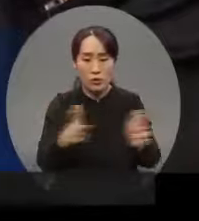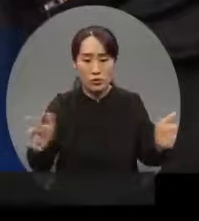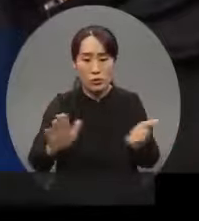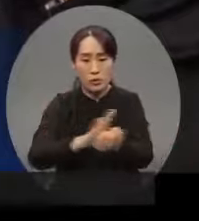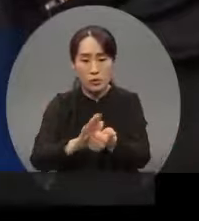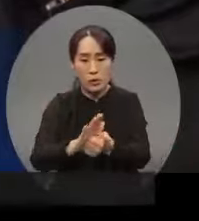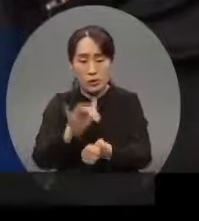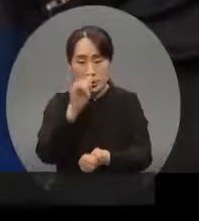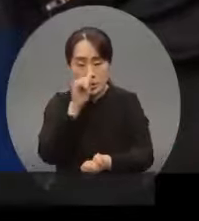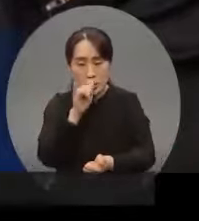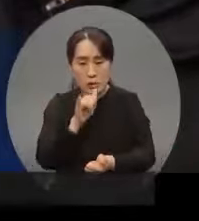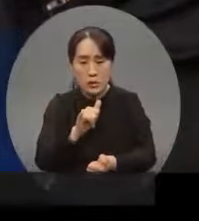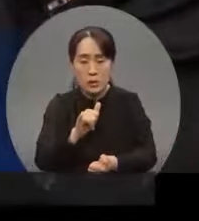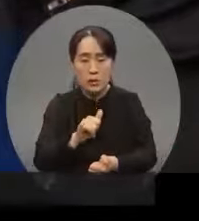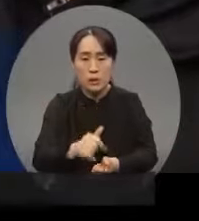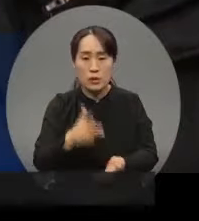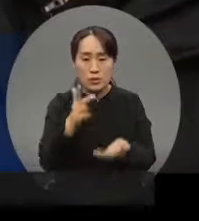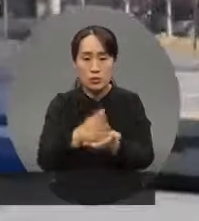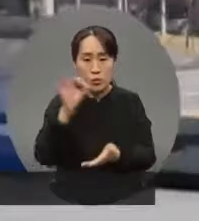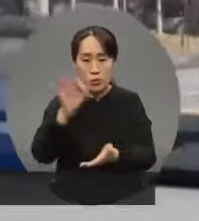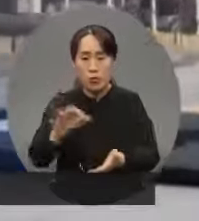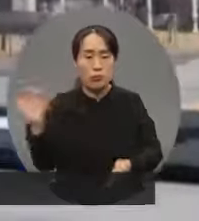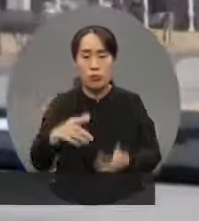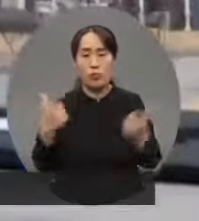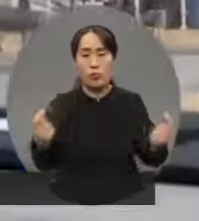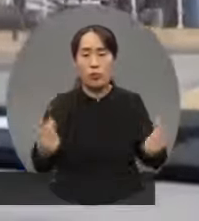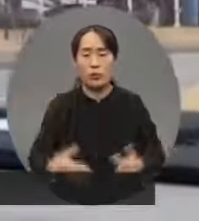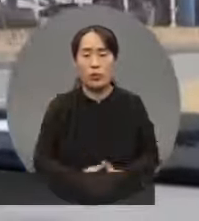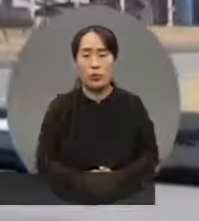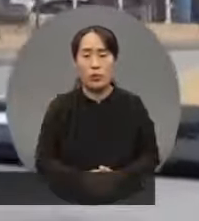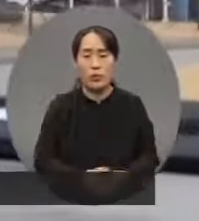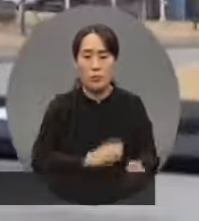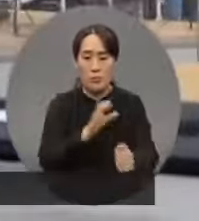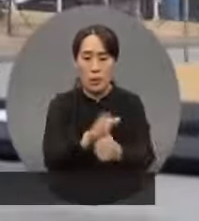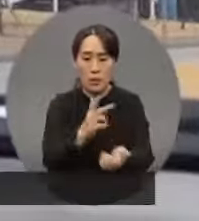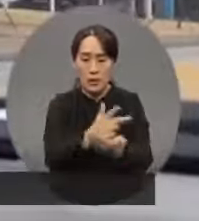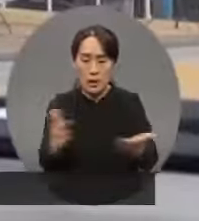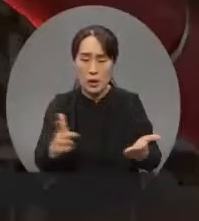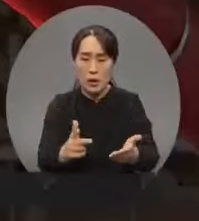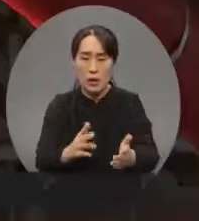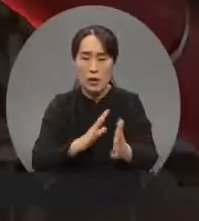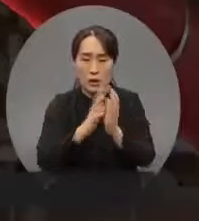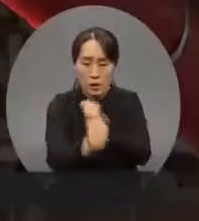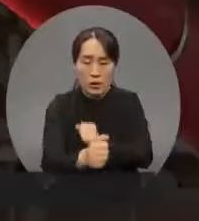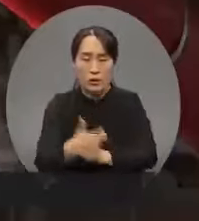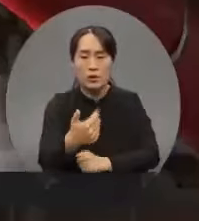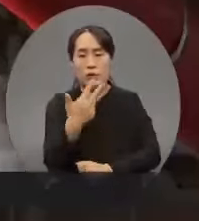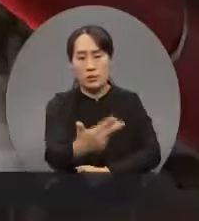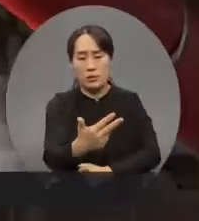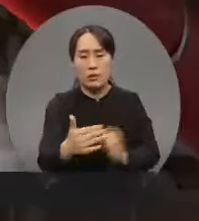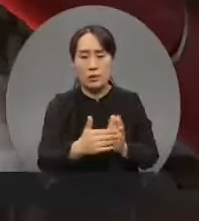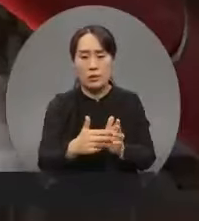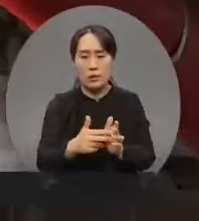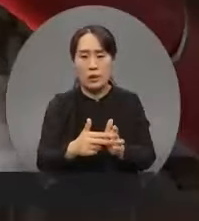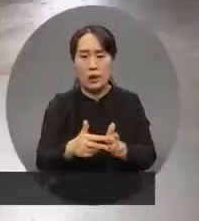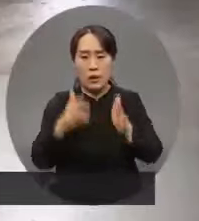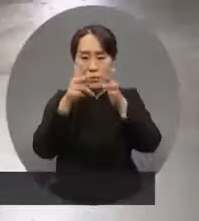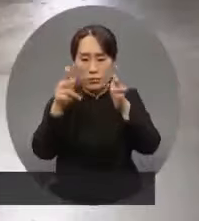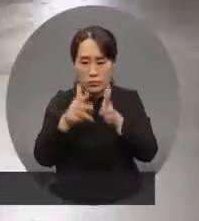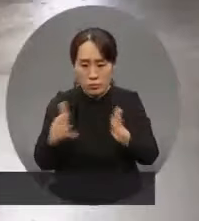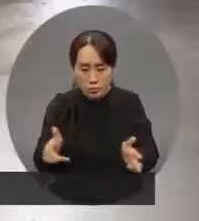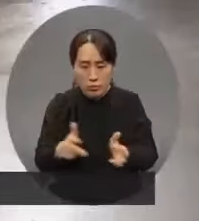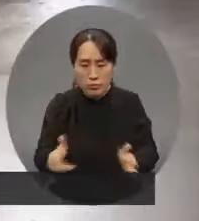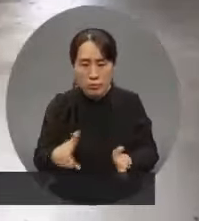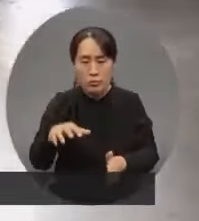주차 대행 요금이 없어지는 효과가 납니다. 맡긴 차들은 선착순 58대까지 주차타워 내부